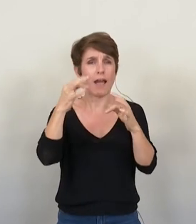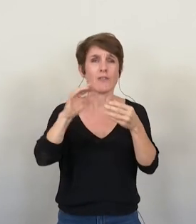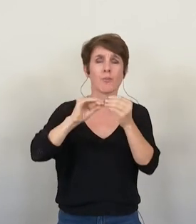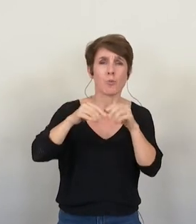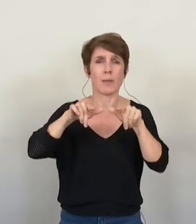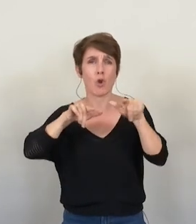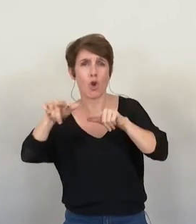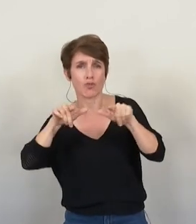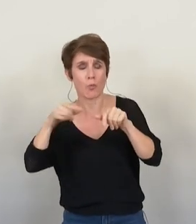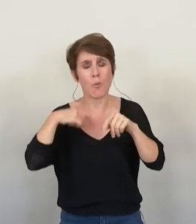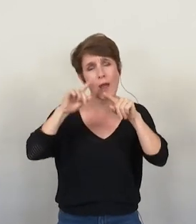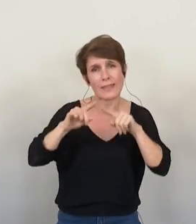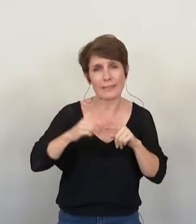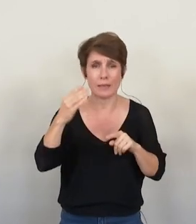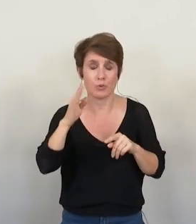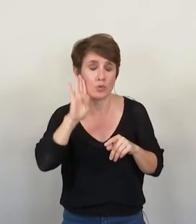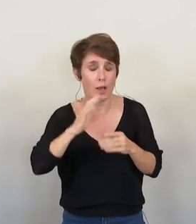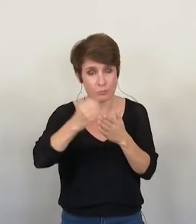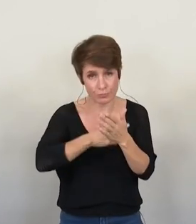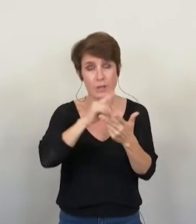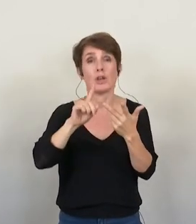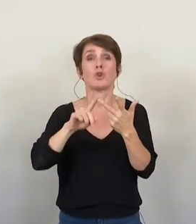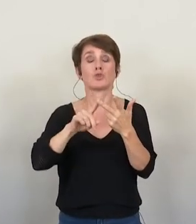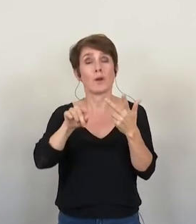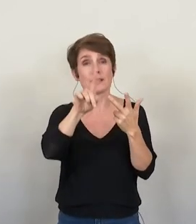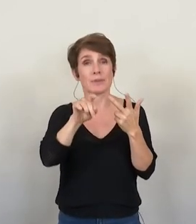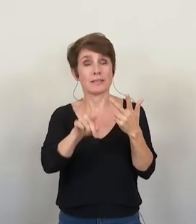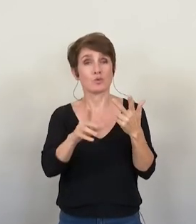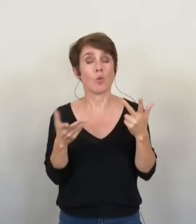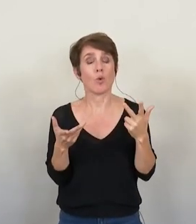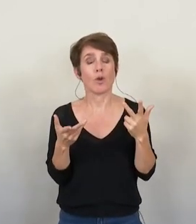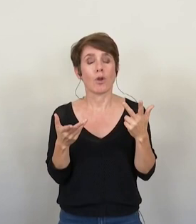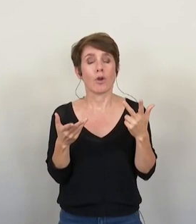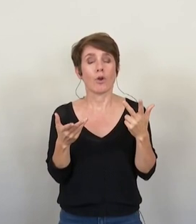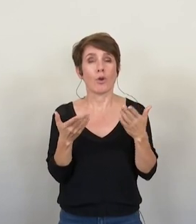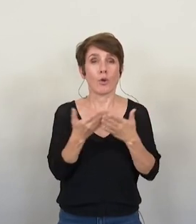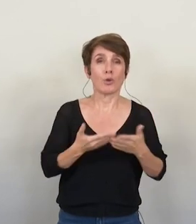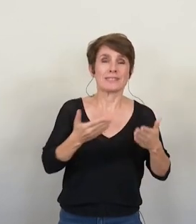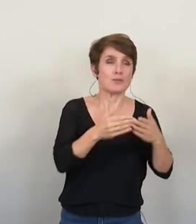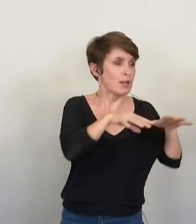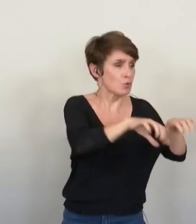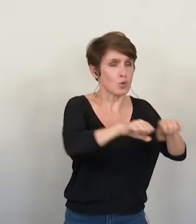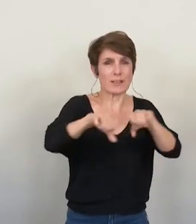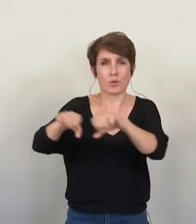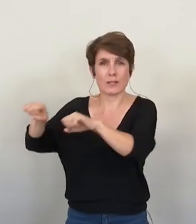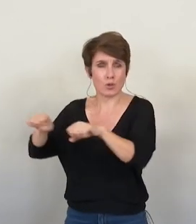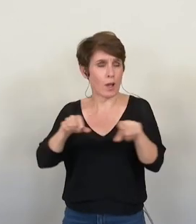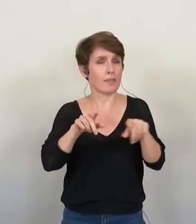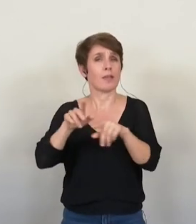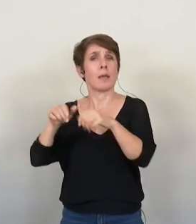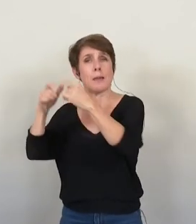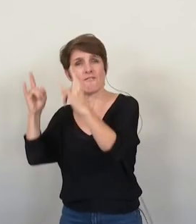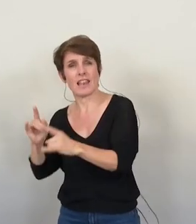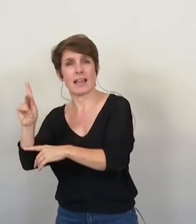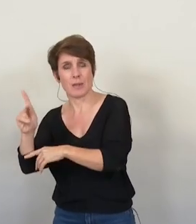éclairer le Grenoblois j'aimerais qu'on y réponde et troème question la différence entre les situations des trois squats de Kaminski du